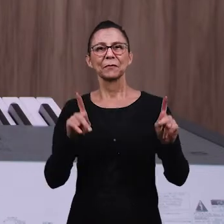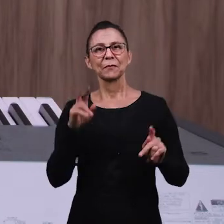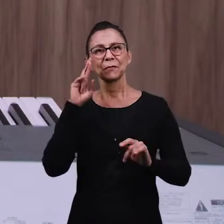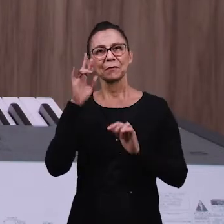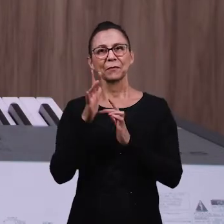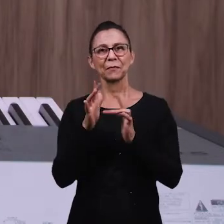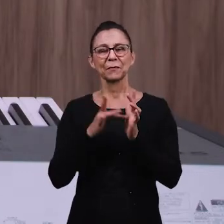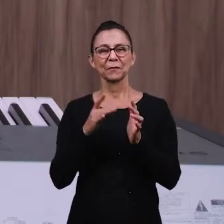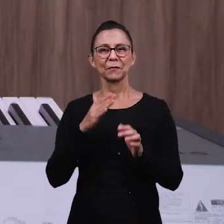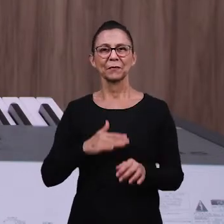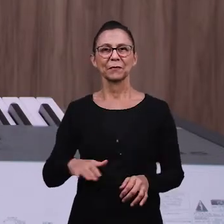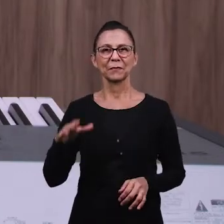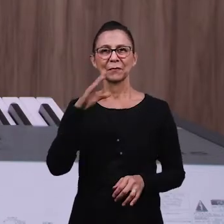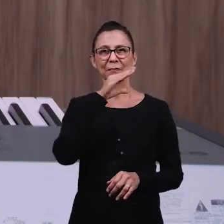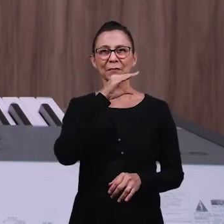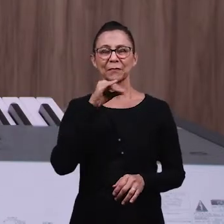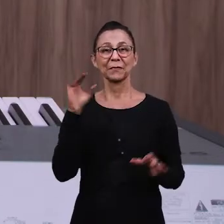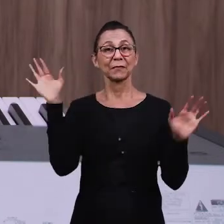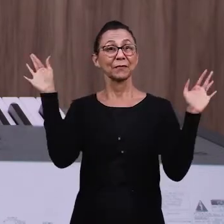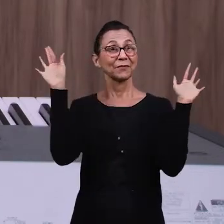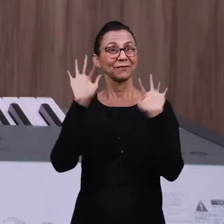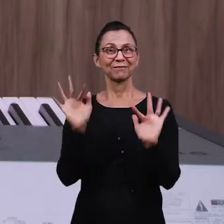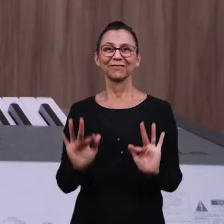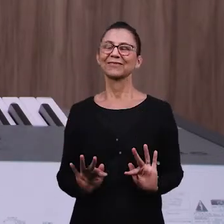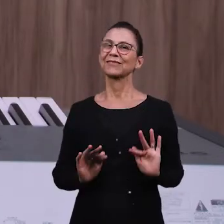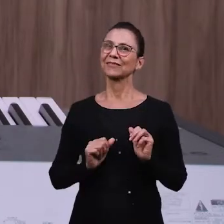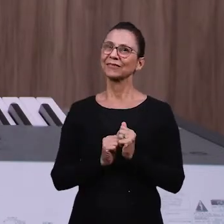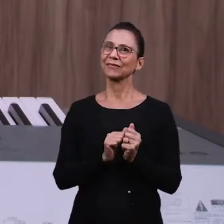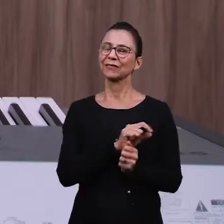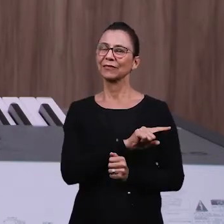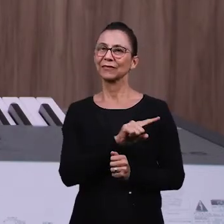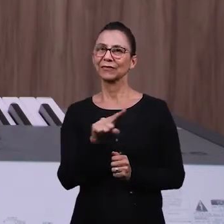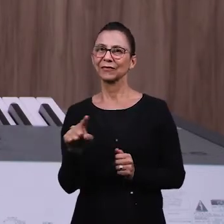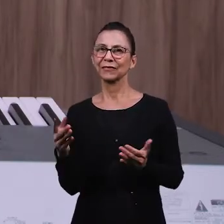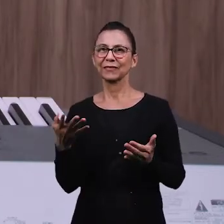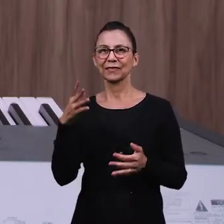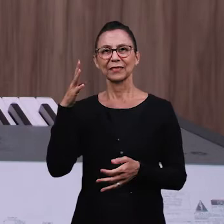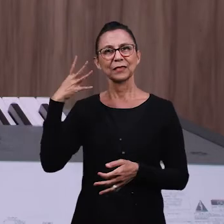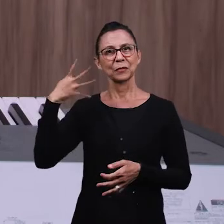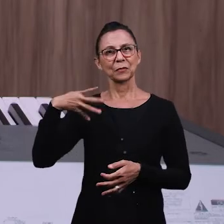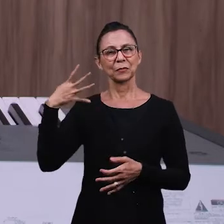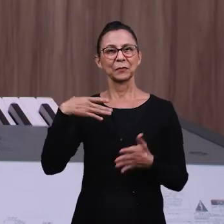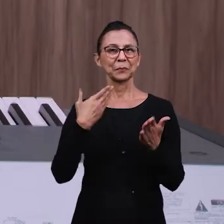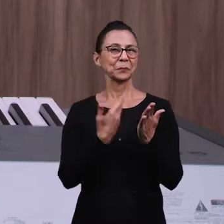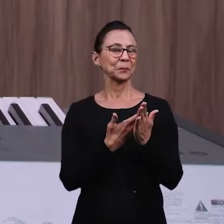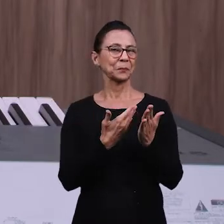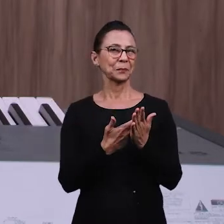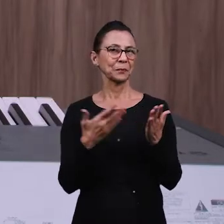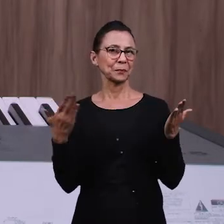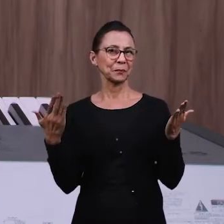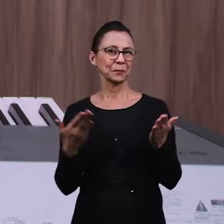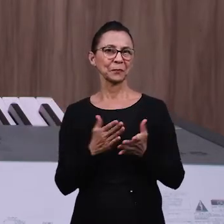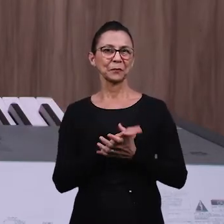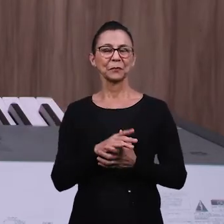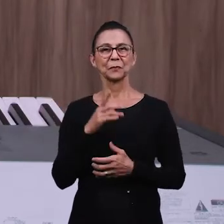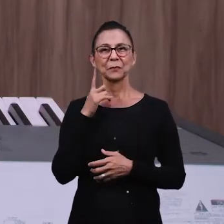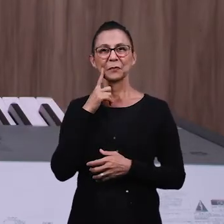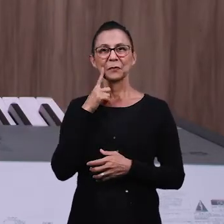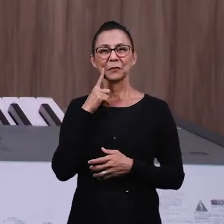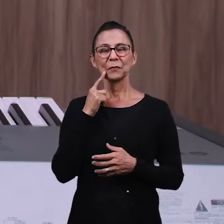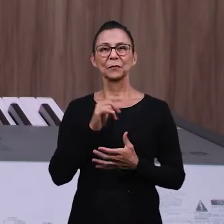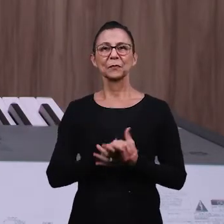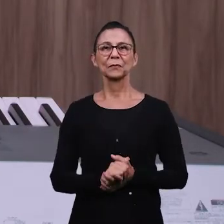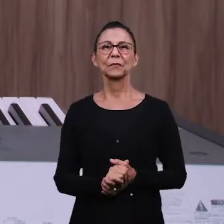La paix du Seigneur, enfants et adolescents, nous sommes très heureux d'être ensemble avec vous dans cette quatrième étude. Aujourd'hui, nous